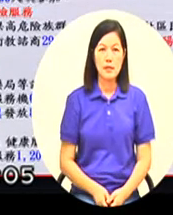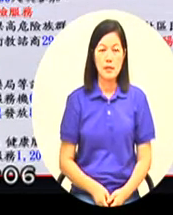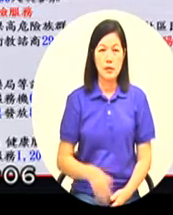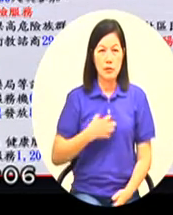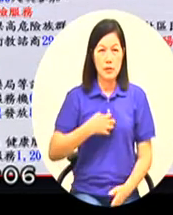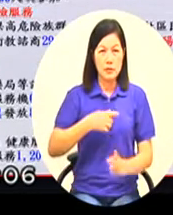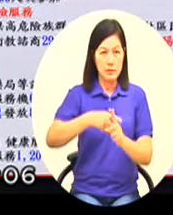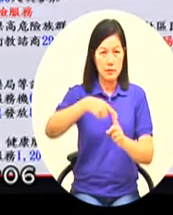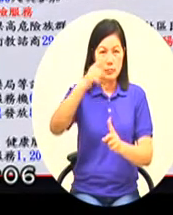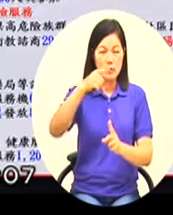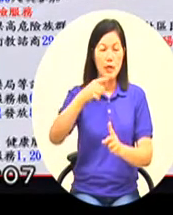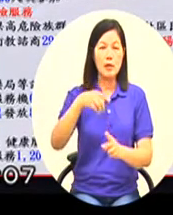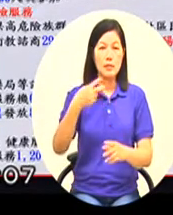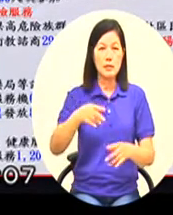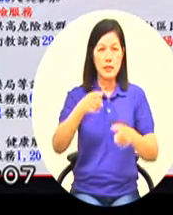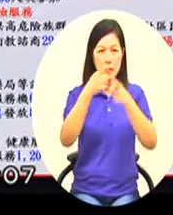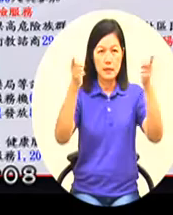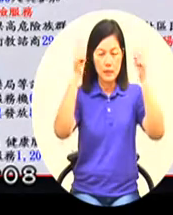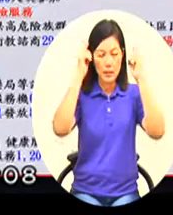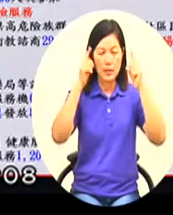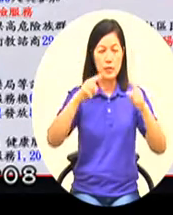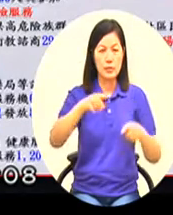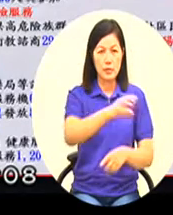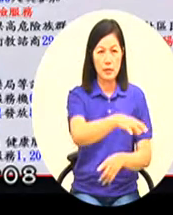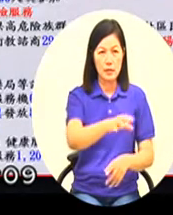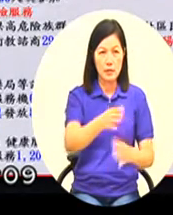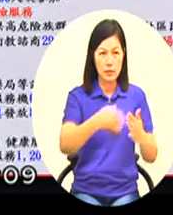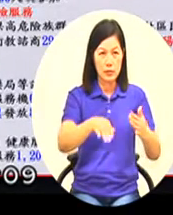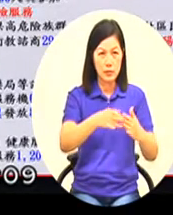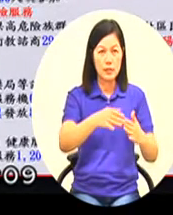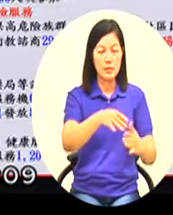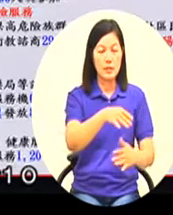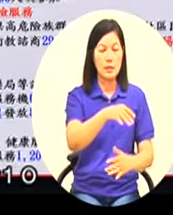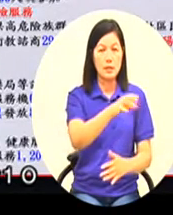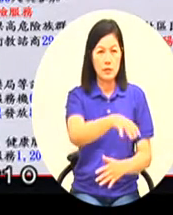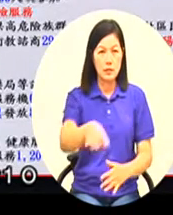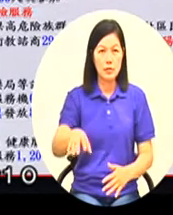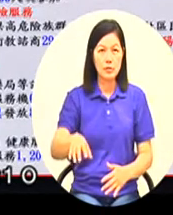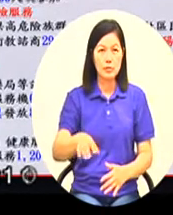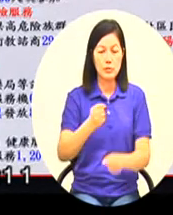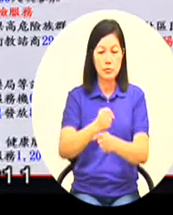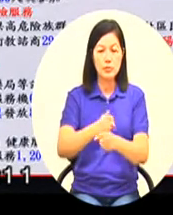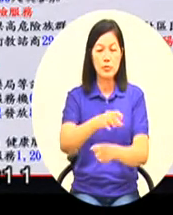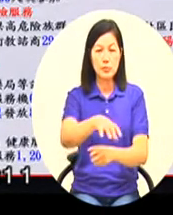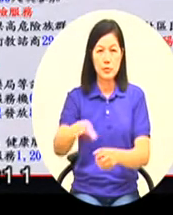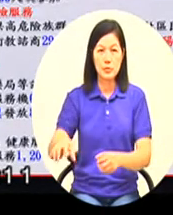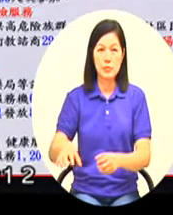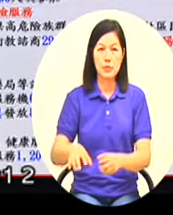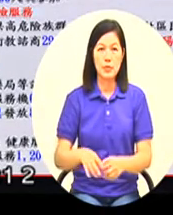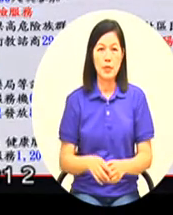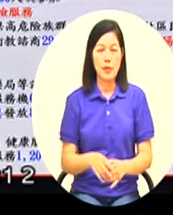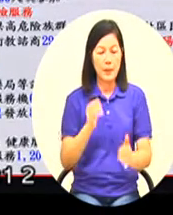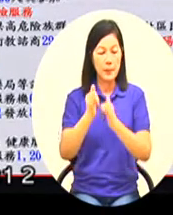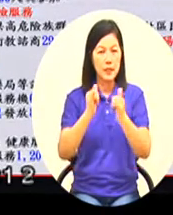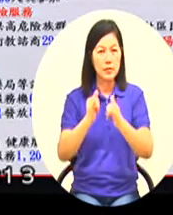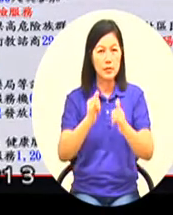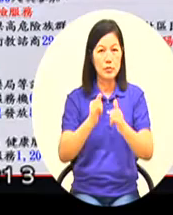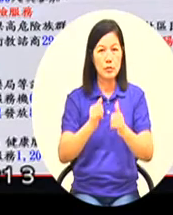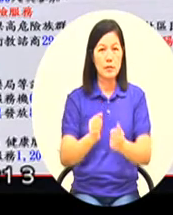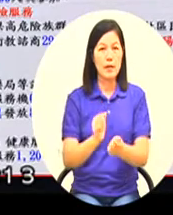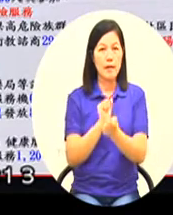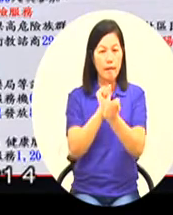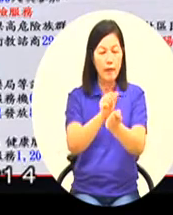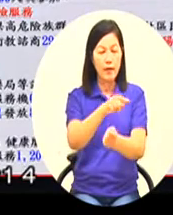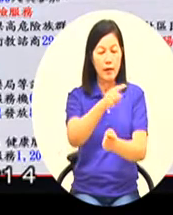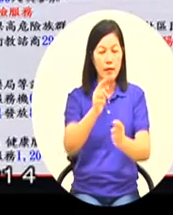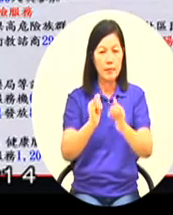群以及各大专院校以及大型的职场民众以及受刑人部分，我们有广泛的去做外教